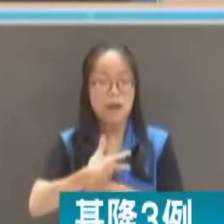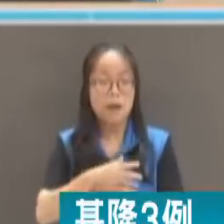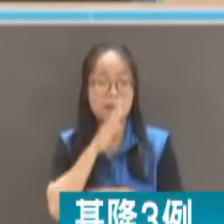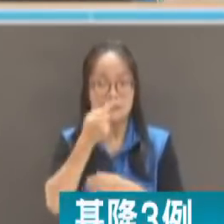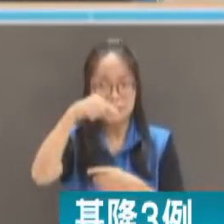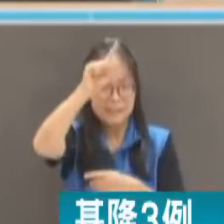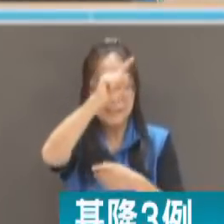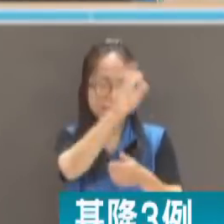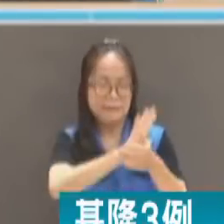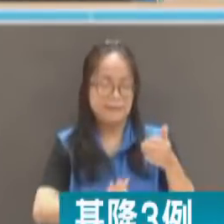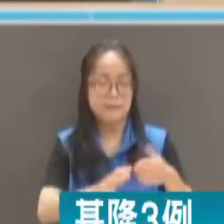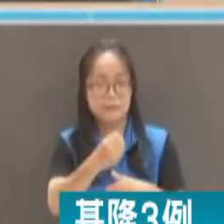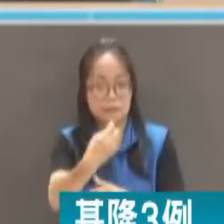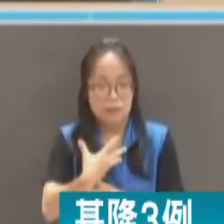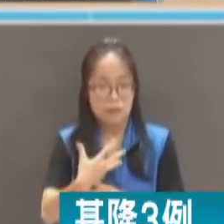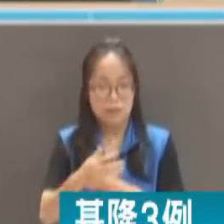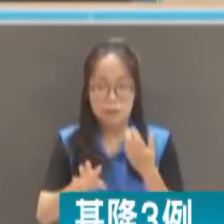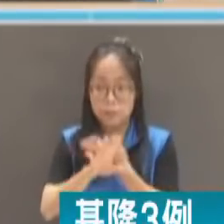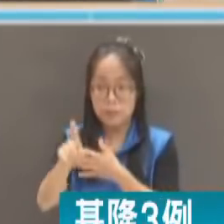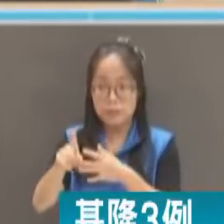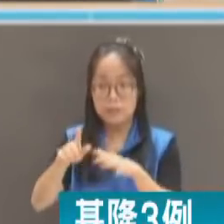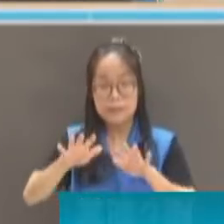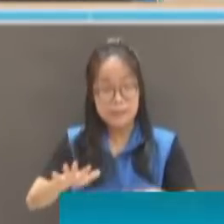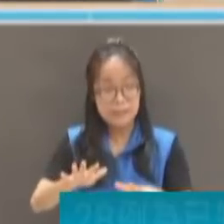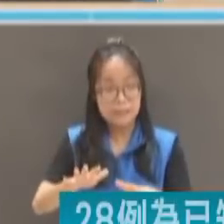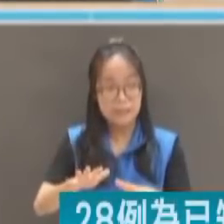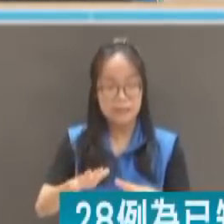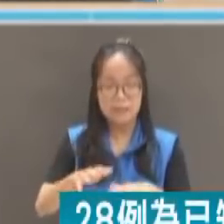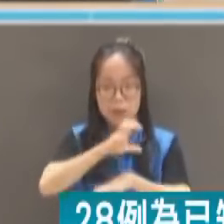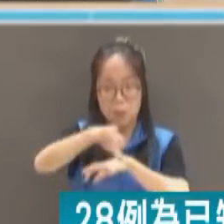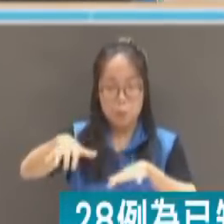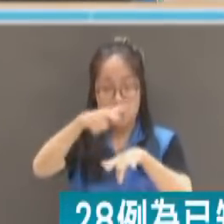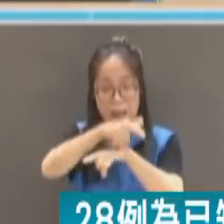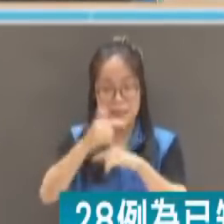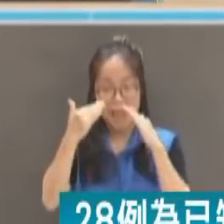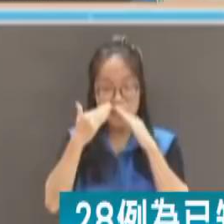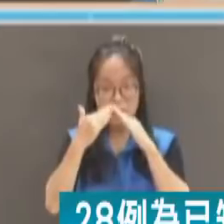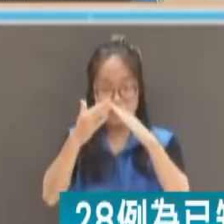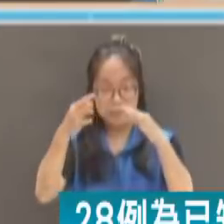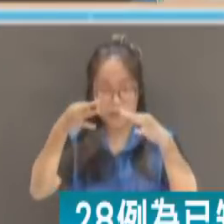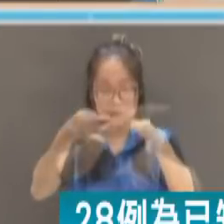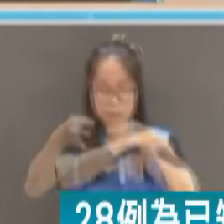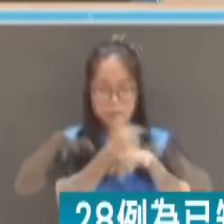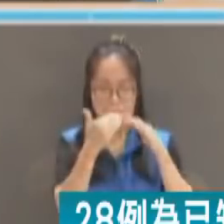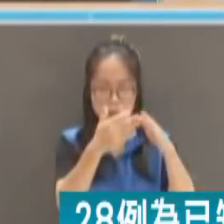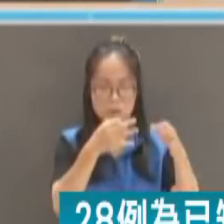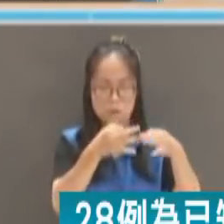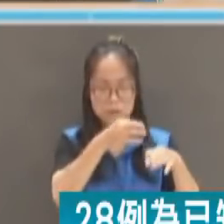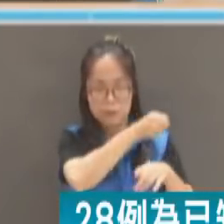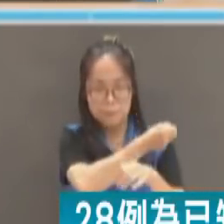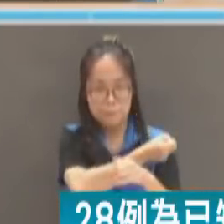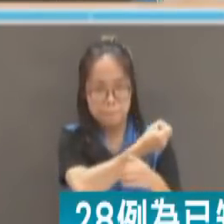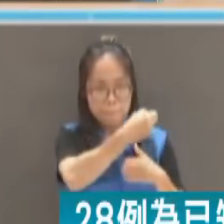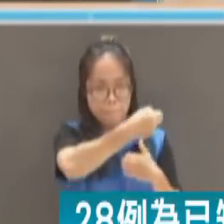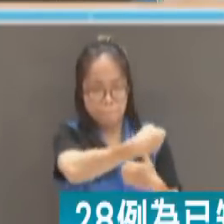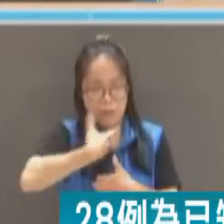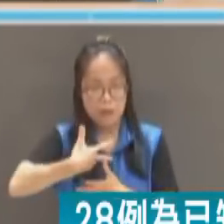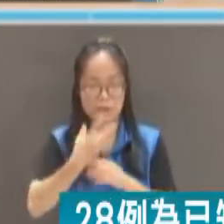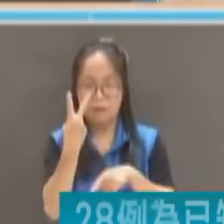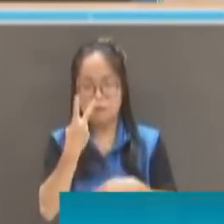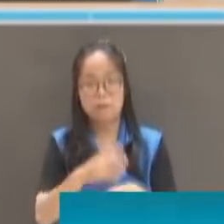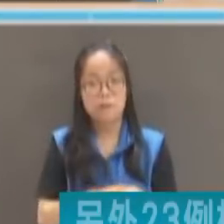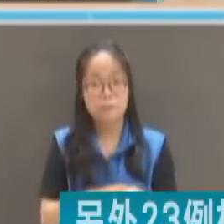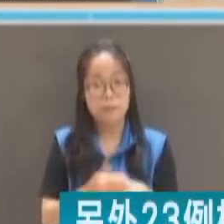做的影响，并还没有扩及到今天的华南市场的第二波。至于家户里